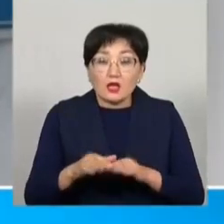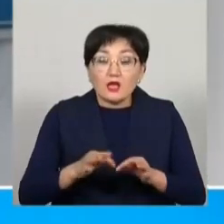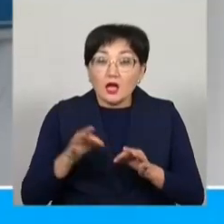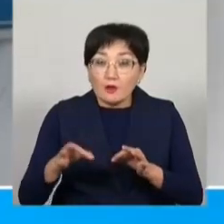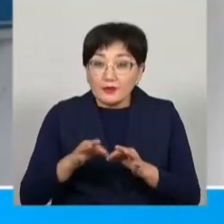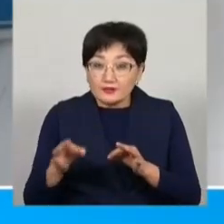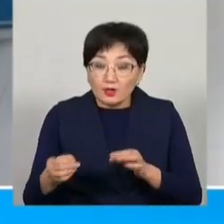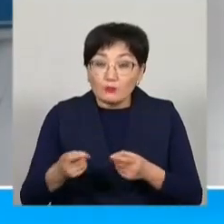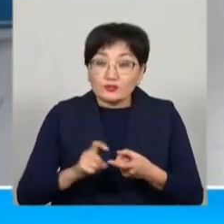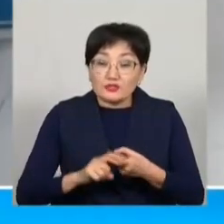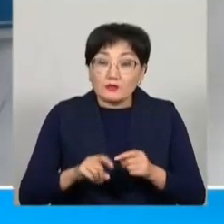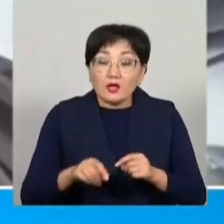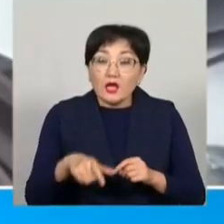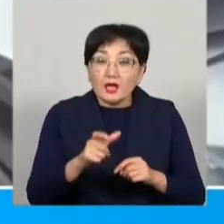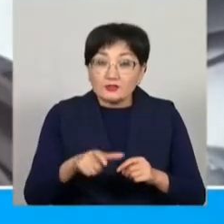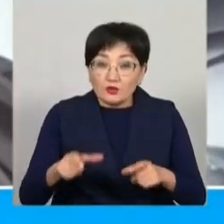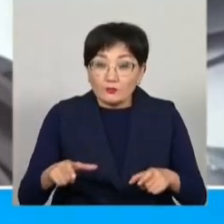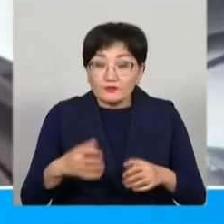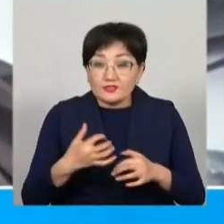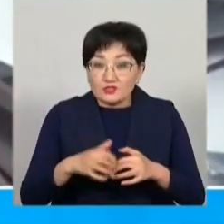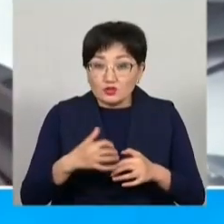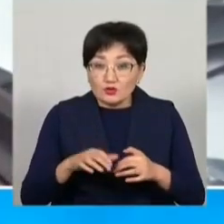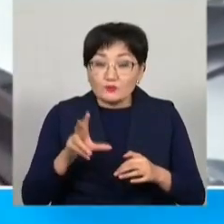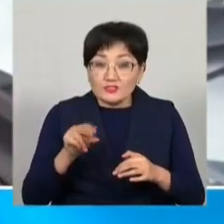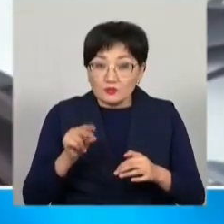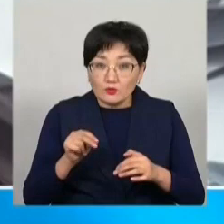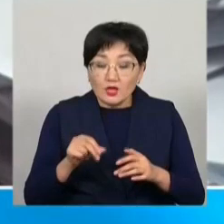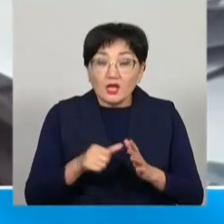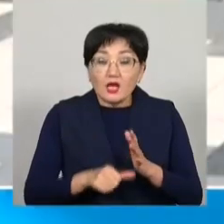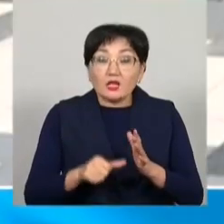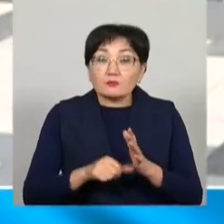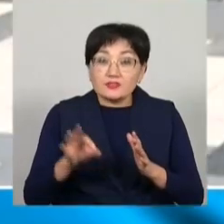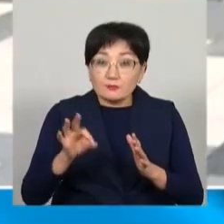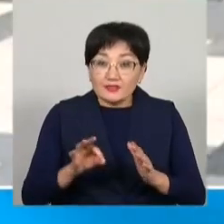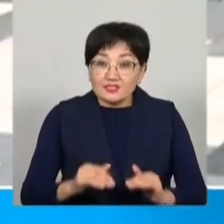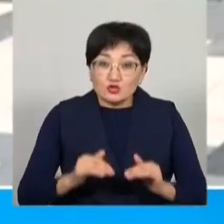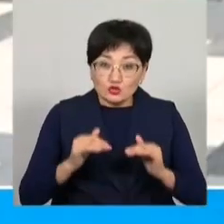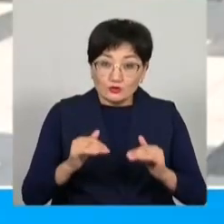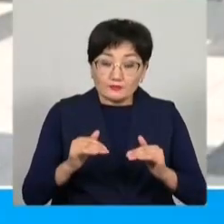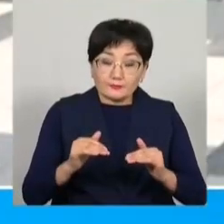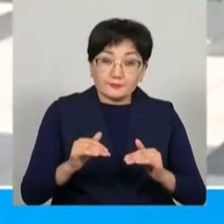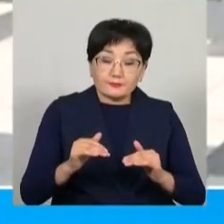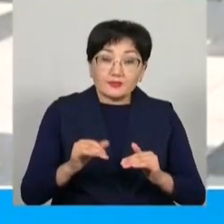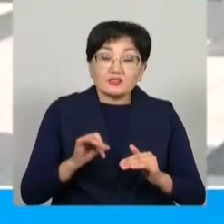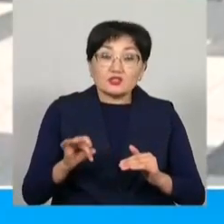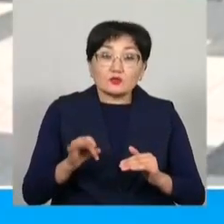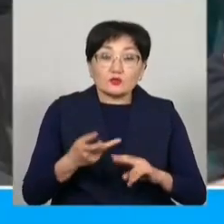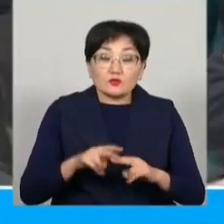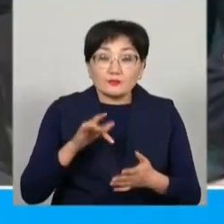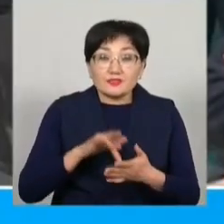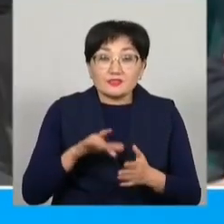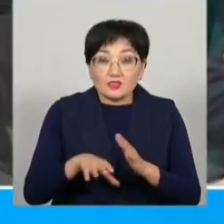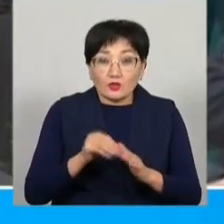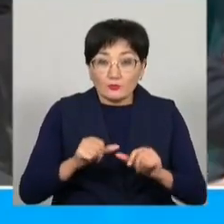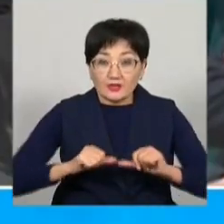бойынша сайлаушылардың орташа көрсеткіші 60%-дан жоғары. Сонымен қатар осы орталық сайлау